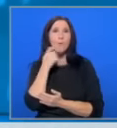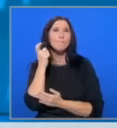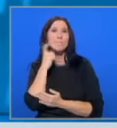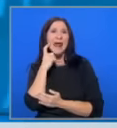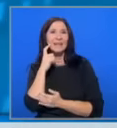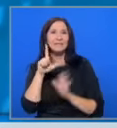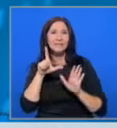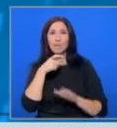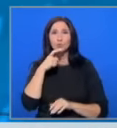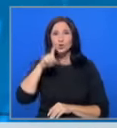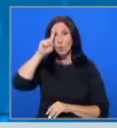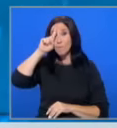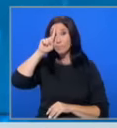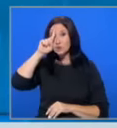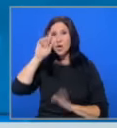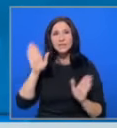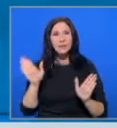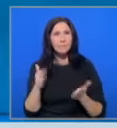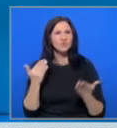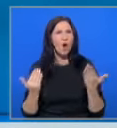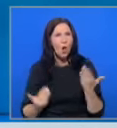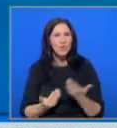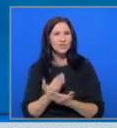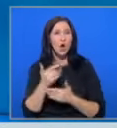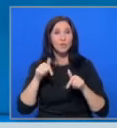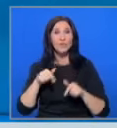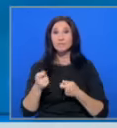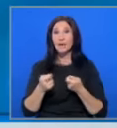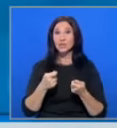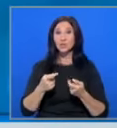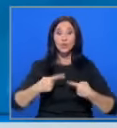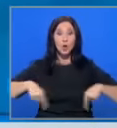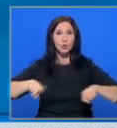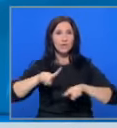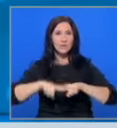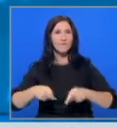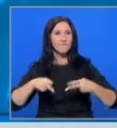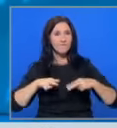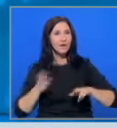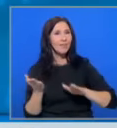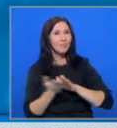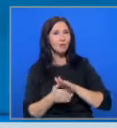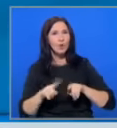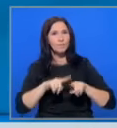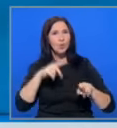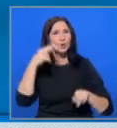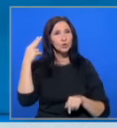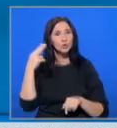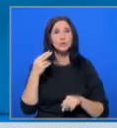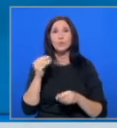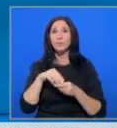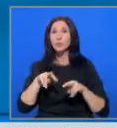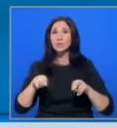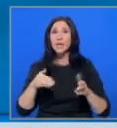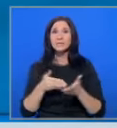Братаница, 7-годишно момиченце, започва от начало. Днес Пазарджишкият окръжен съд върна делото на прокуратурата за доразследване